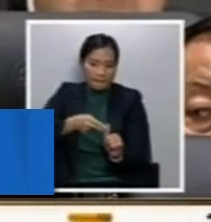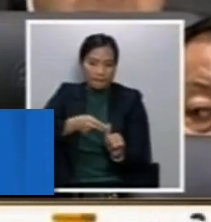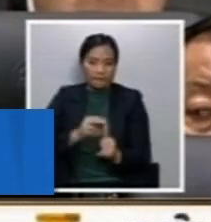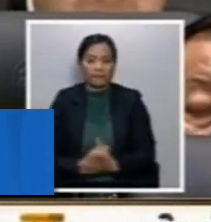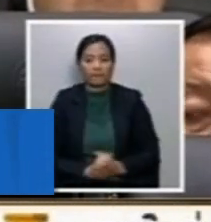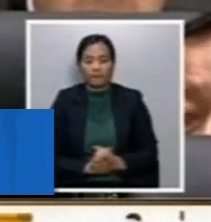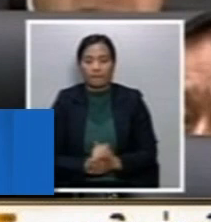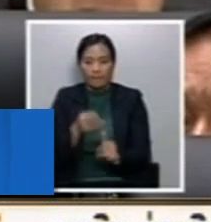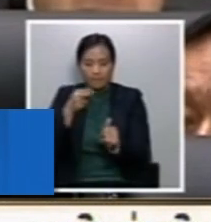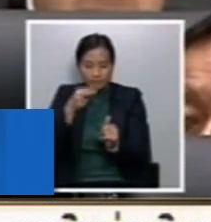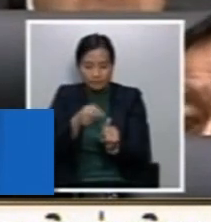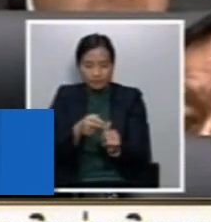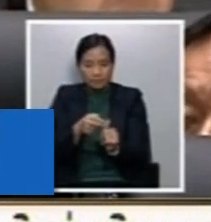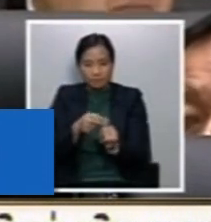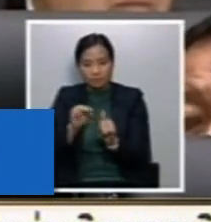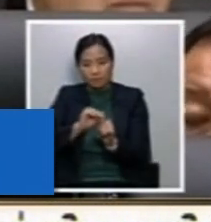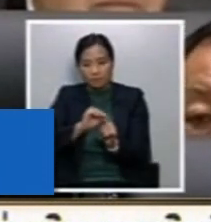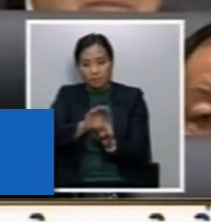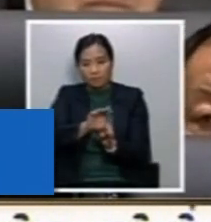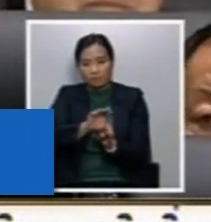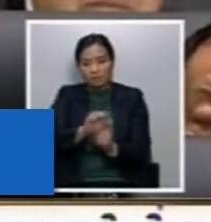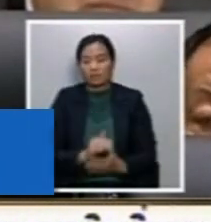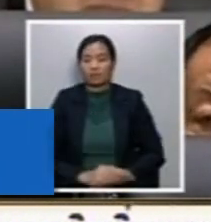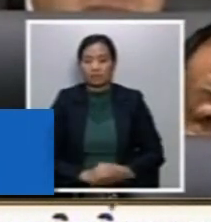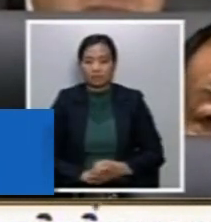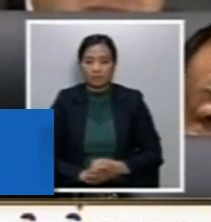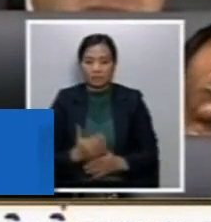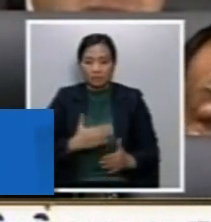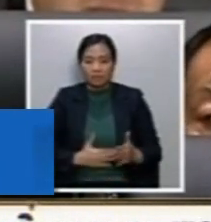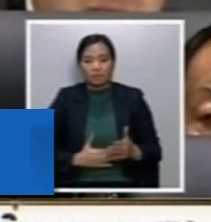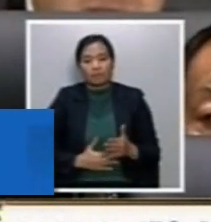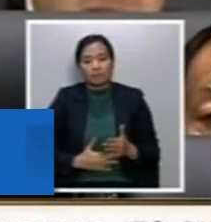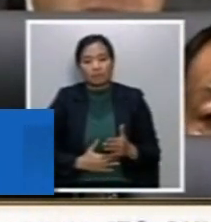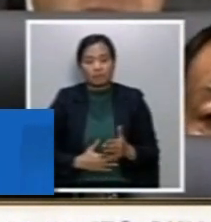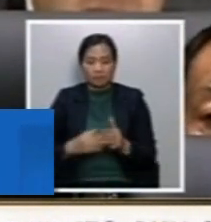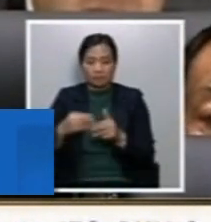ที่หัวด้านหลังแล้วก็ทะลุปากออกมาแล้วก็ที่หน้าท้อง